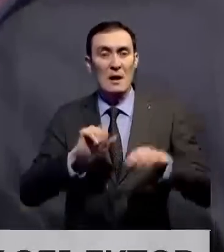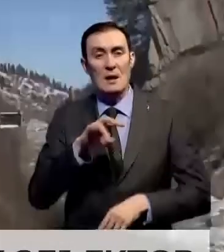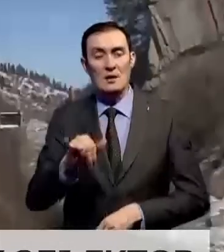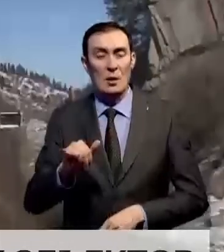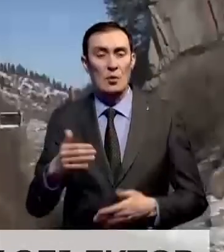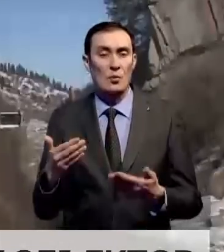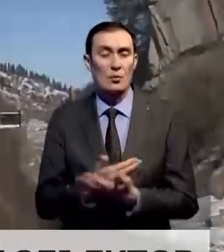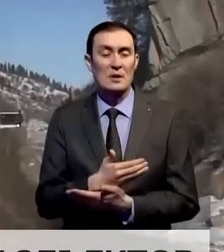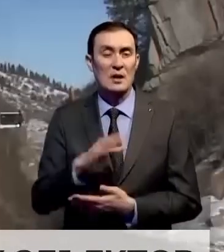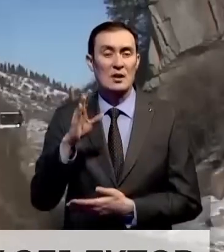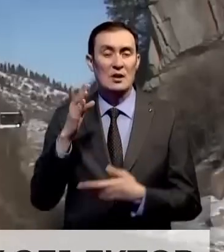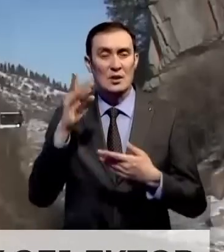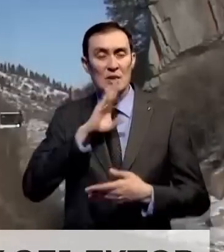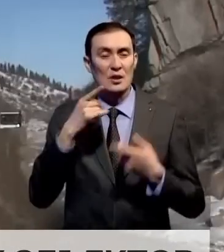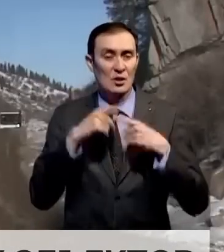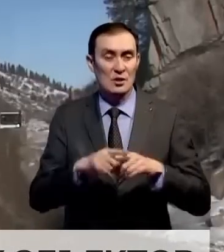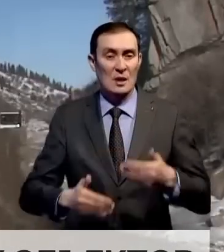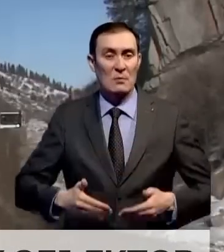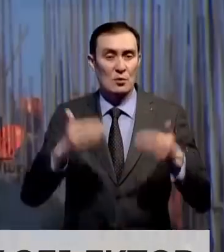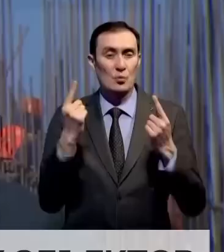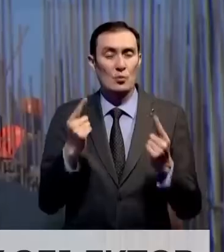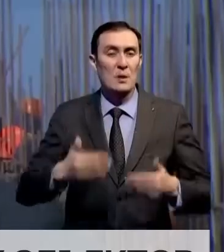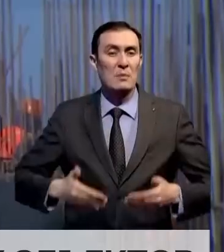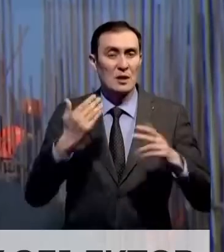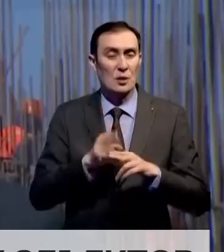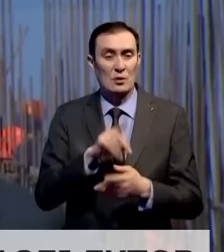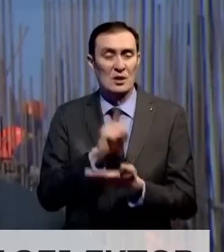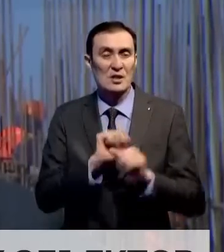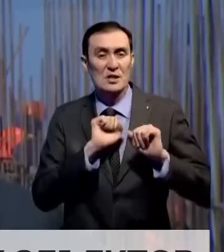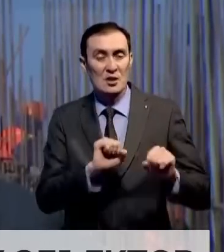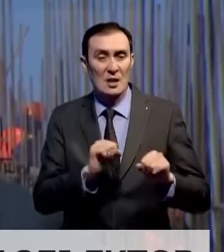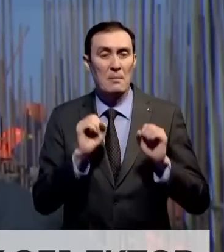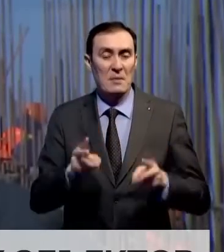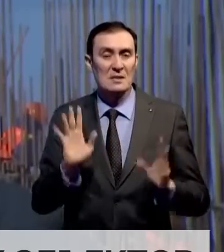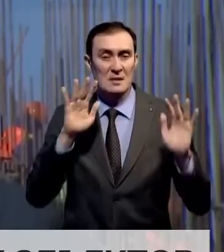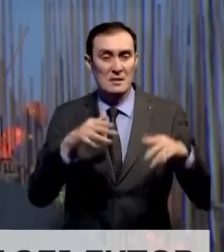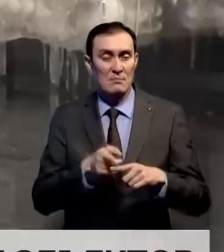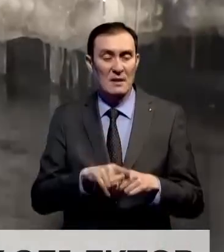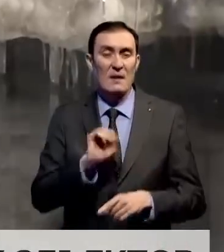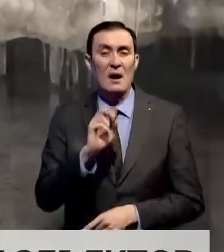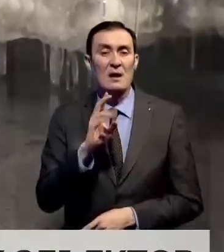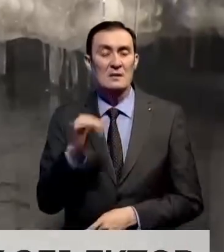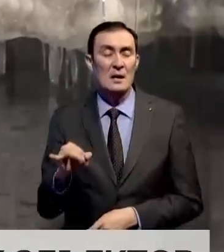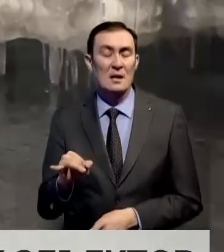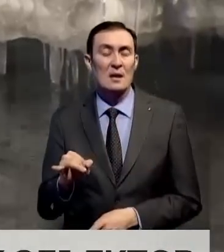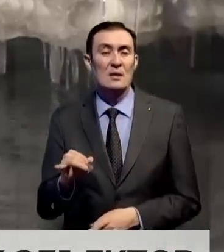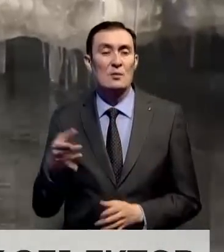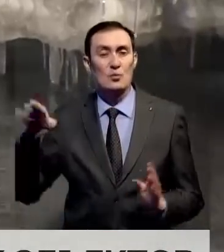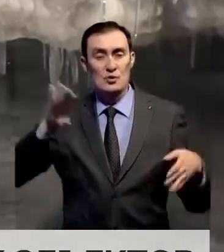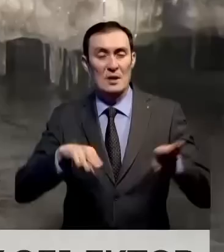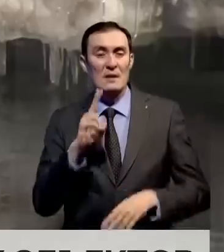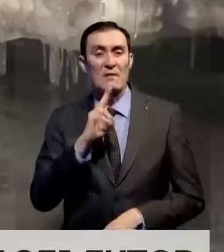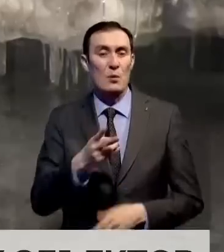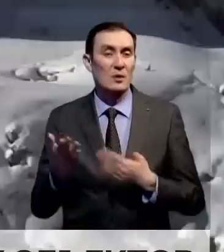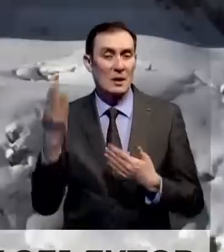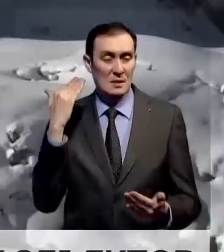новые гидротехнические объекты. Как известно, возведение крупных плотин, которые должны сдержать катастрофические сели, начались в Аксайском и Большом Алматинском ущельях